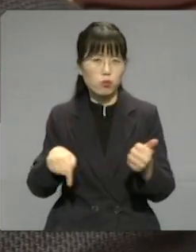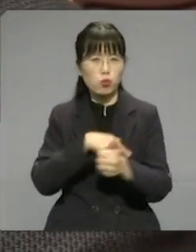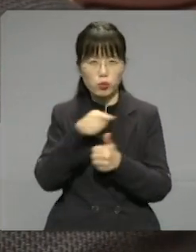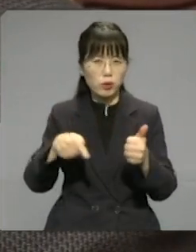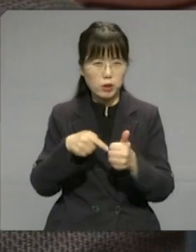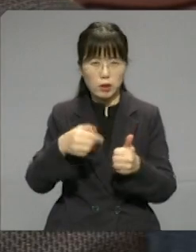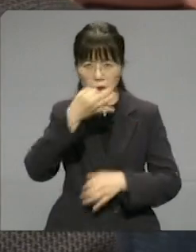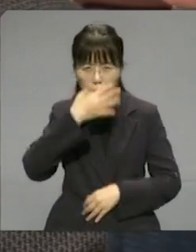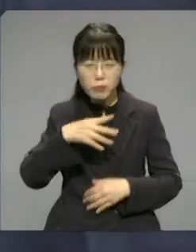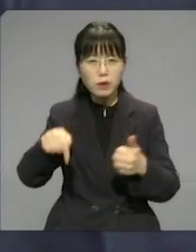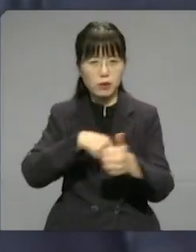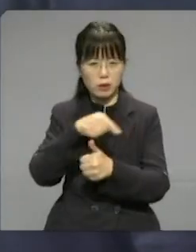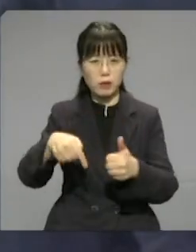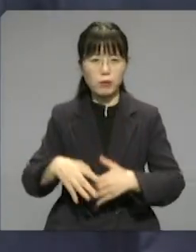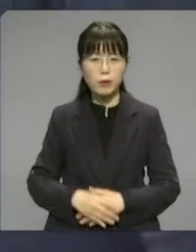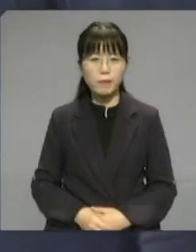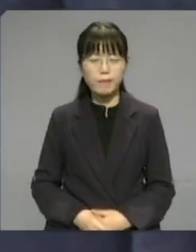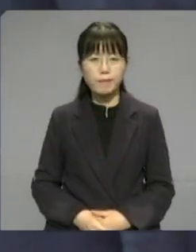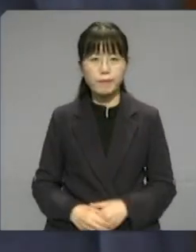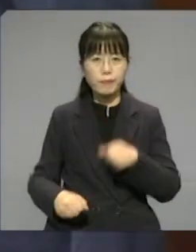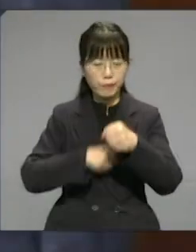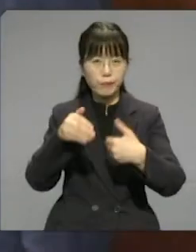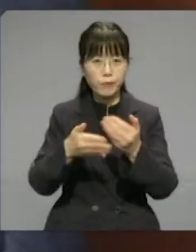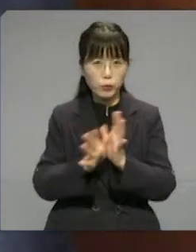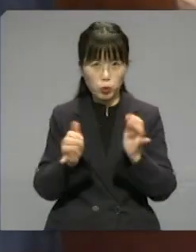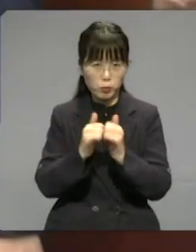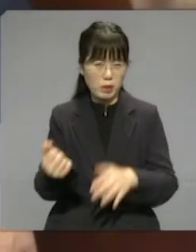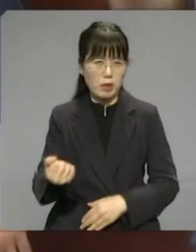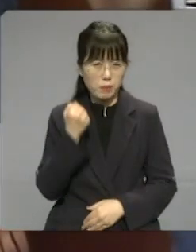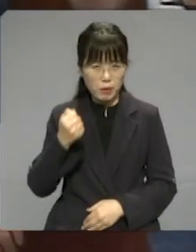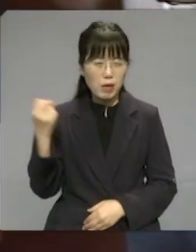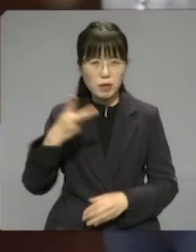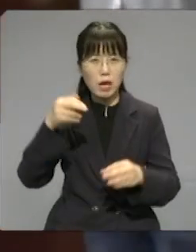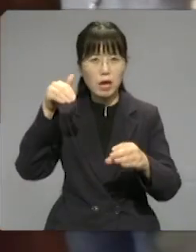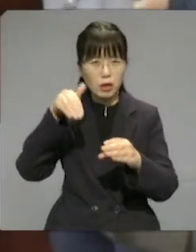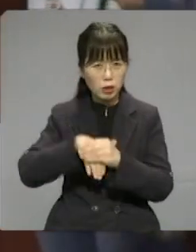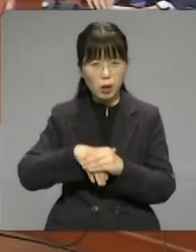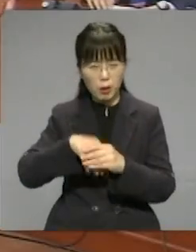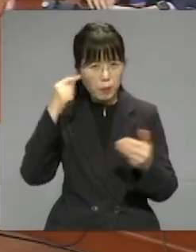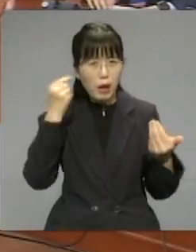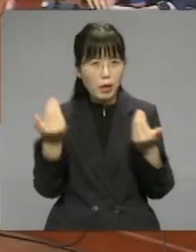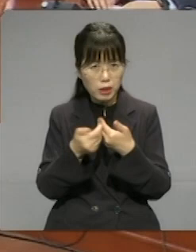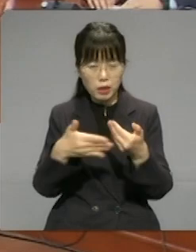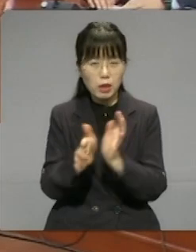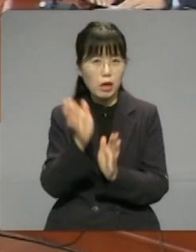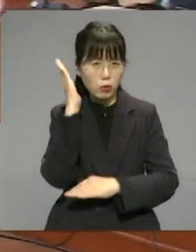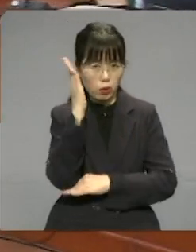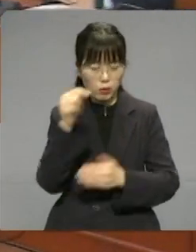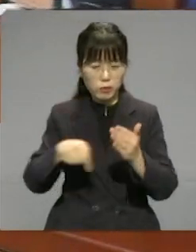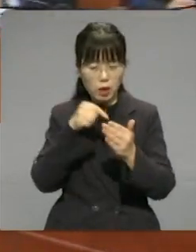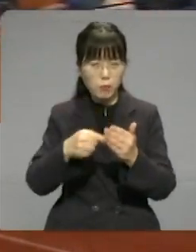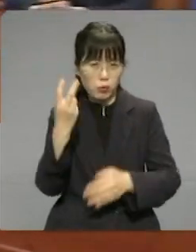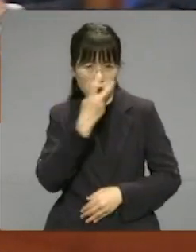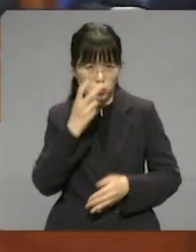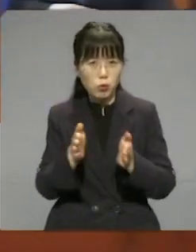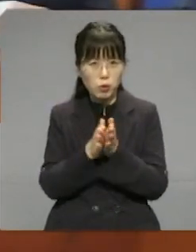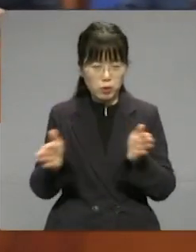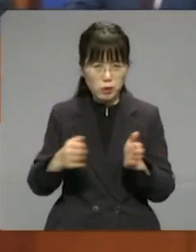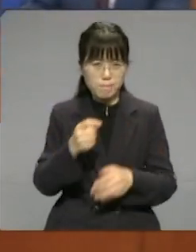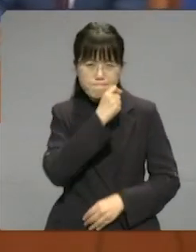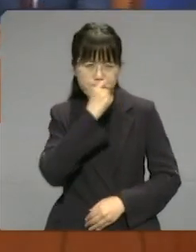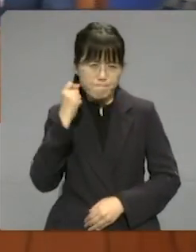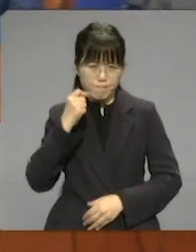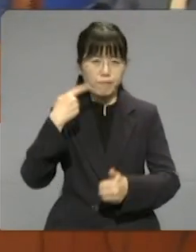심상치 않은 상황입니다. 민주당은 국민의힘이 재의결 반대를 당론으로 정하며 내부 단속에 나서자